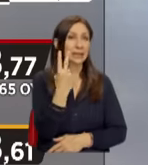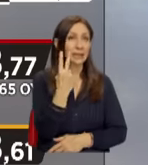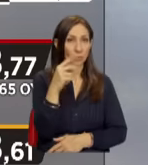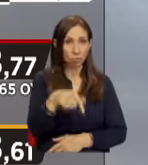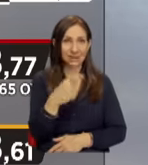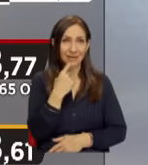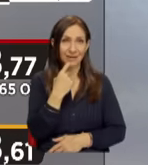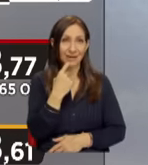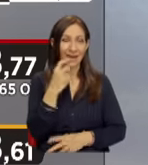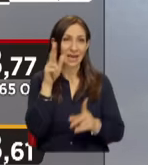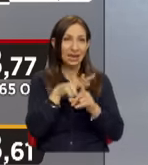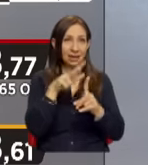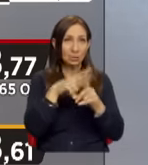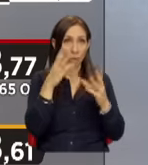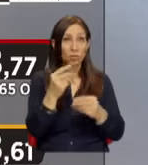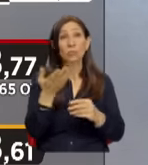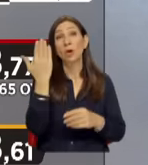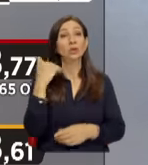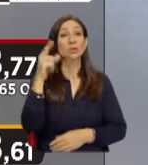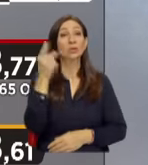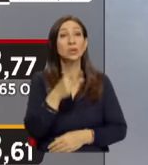%79,2 olarak görülüyor. Bir önceki seçimde